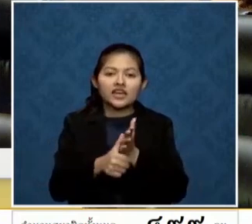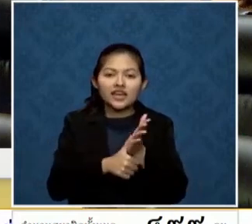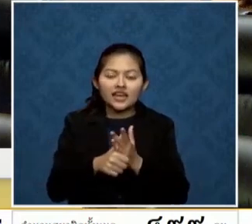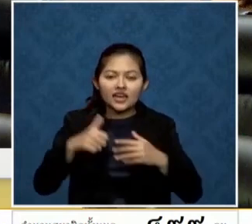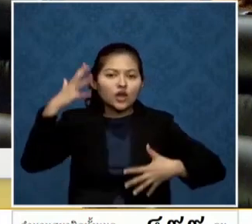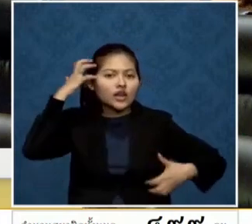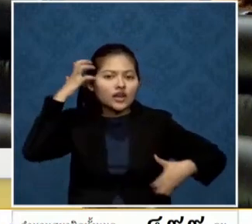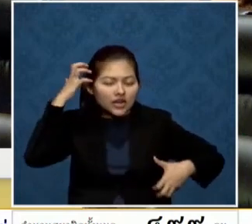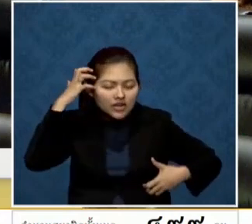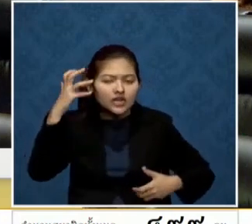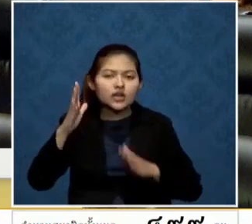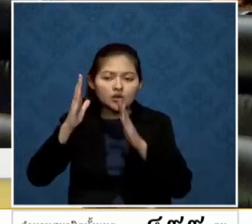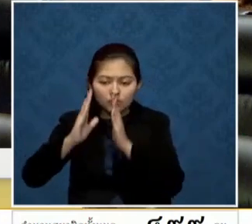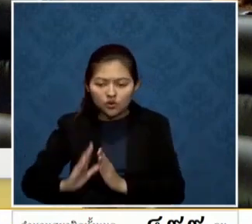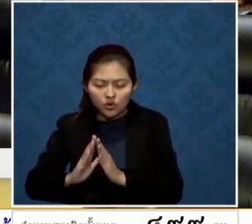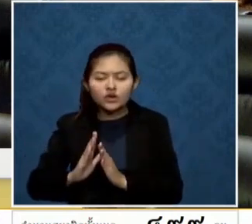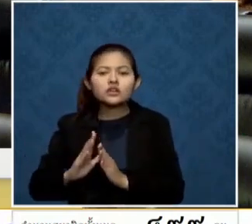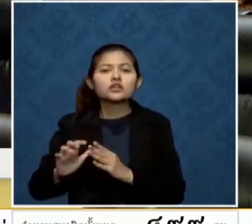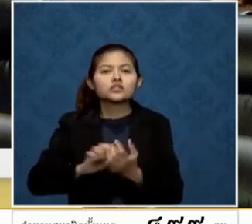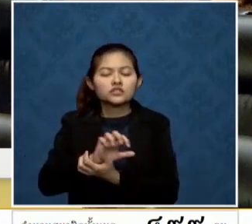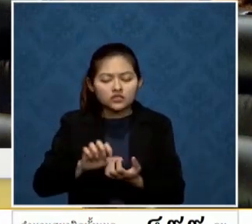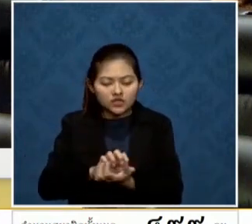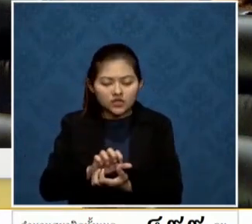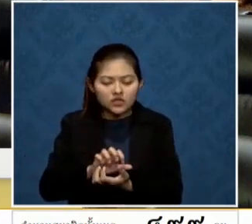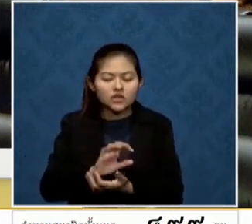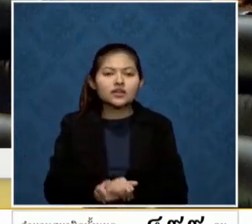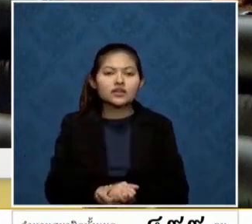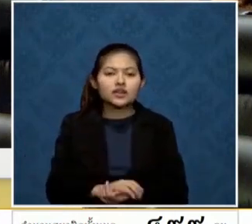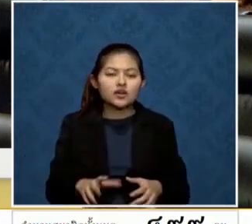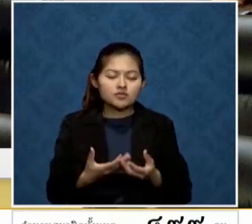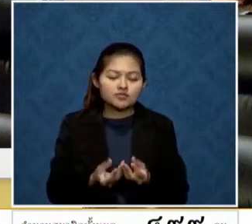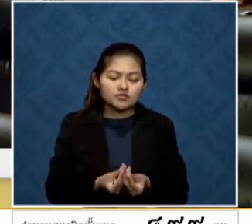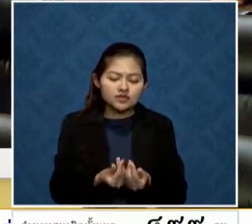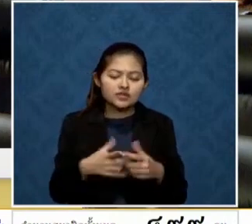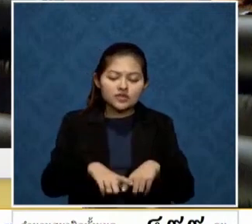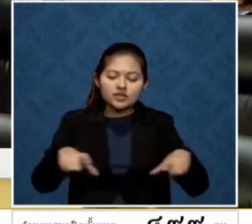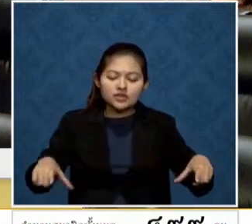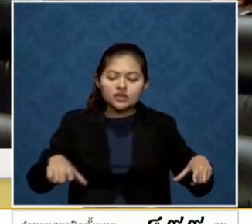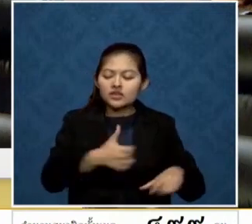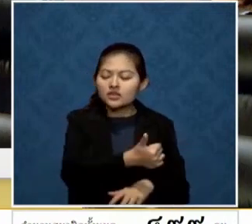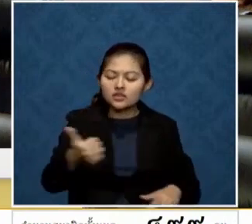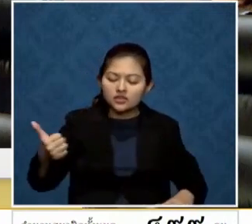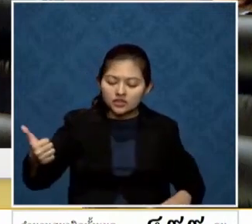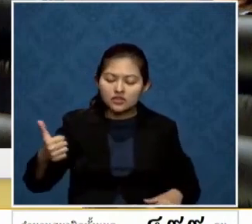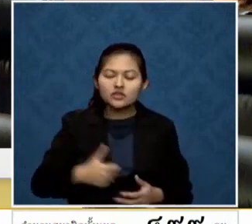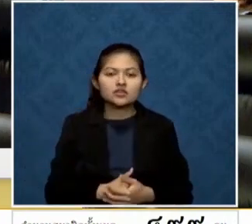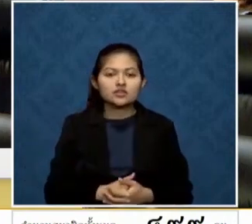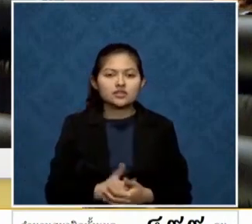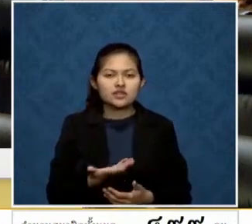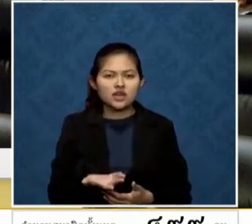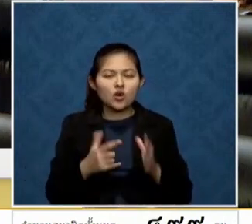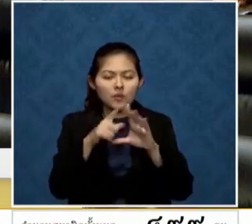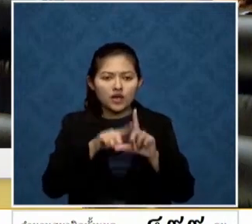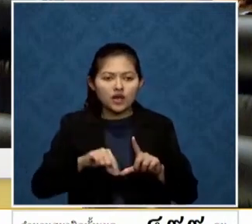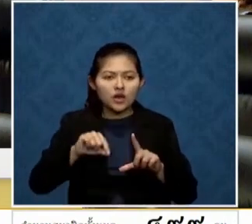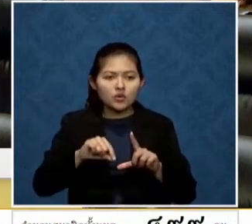กันของคนภายในชุมชนและลิงในจังหวัดลพบุรีและในพื้นที่อื่นๆที่เพื่อนสมาท่านสาธิตทวีผลพรรคเ้า